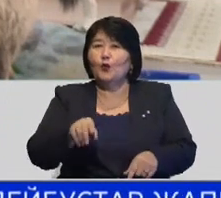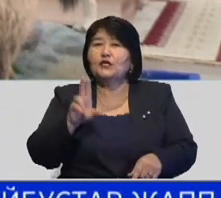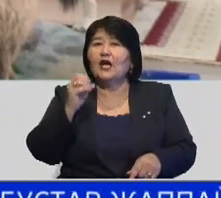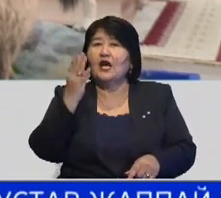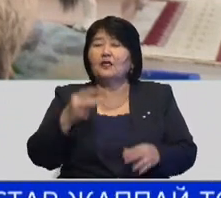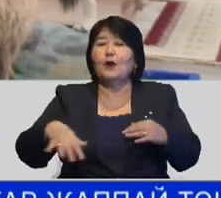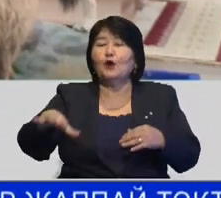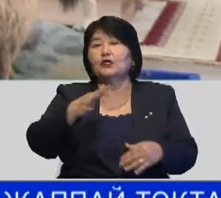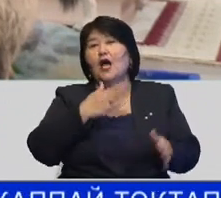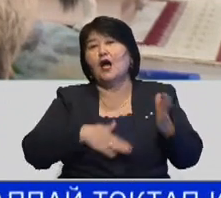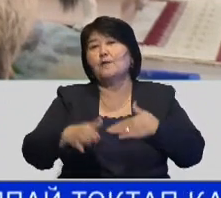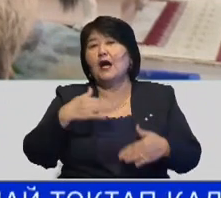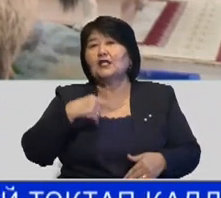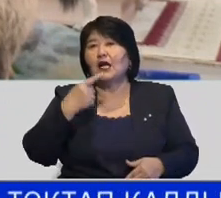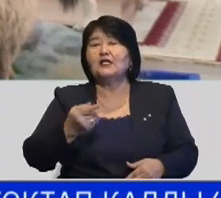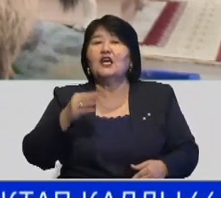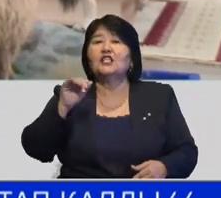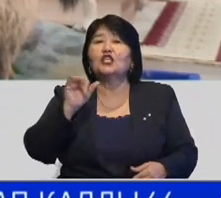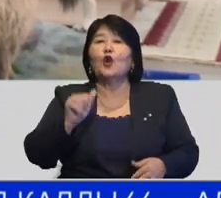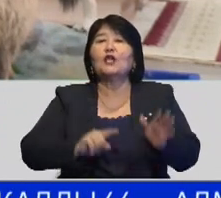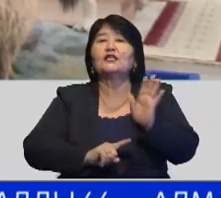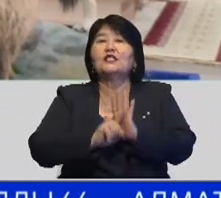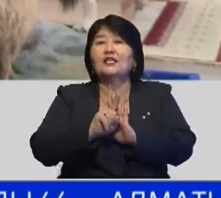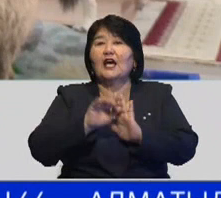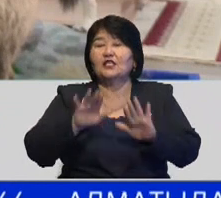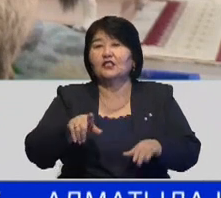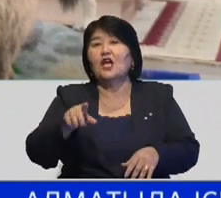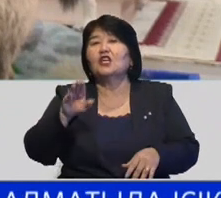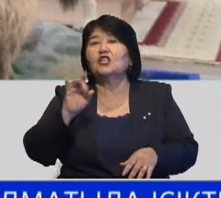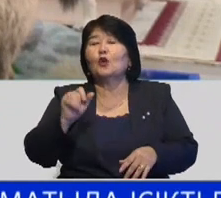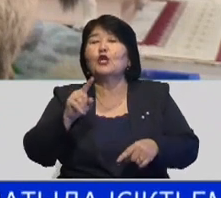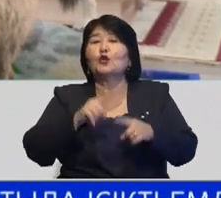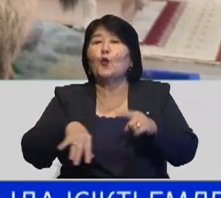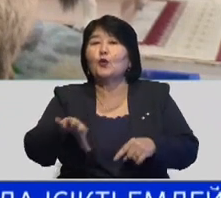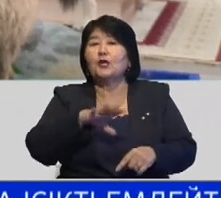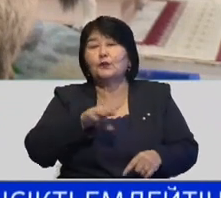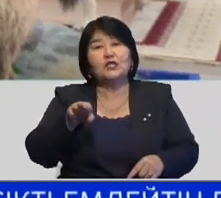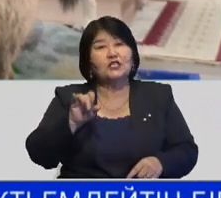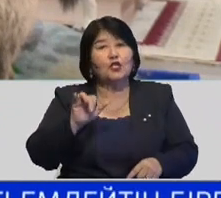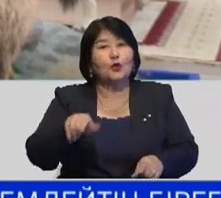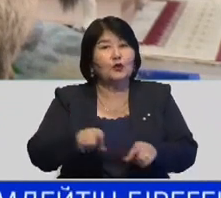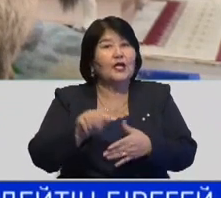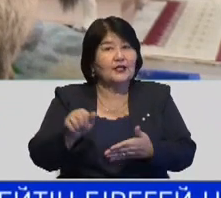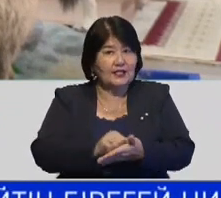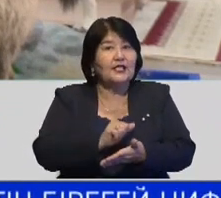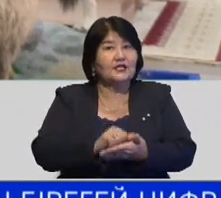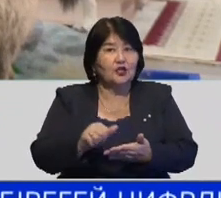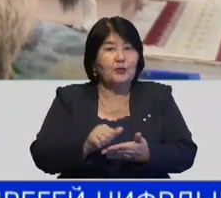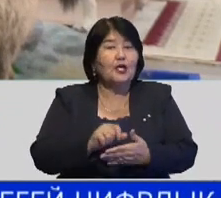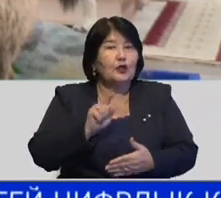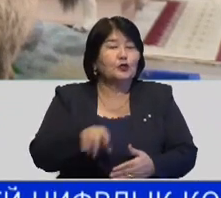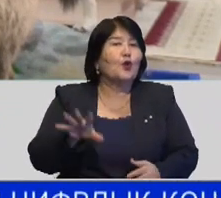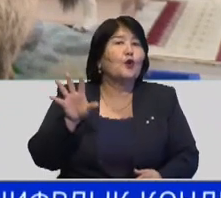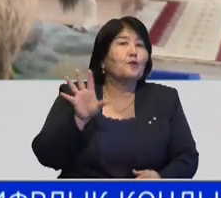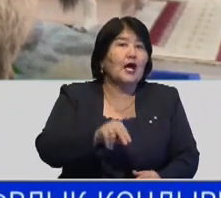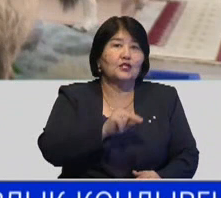Қармақшы өңірі мақтанып айтатыны мынау жыраулардың шыққан жері, жыраулардың отаны болғандықтан осы жыраулар туралы деректерменен сол жерде